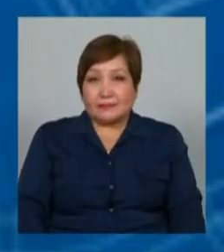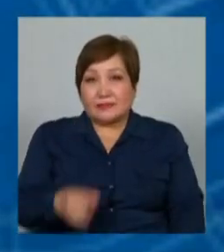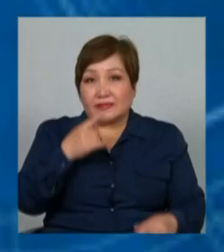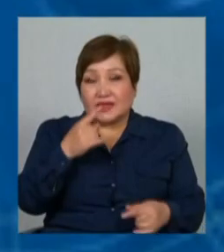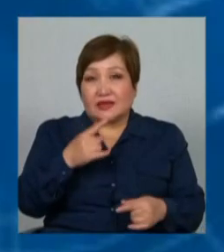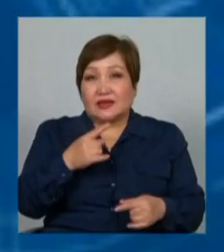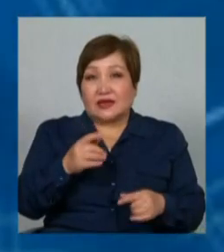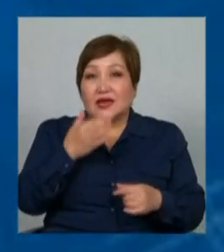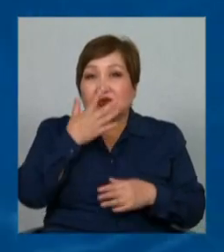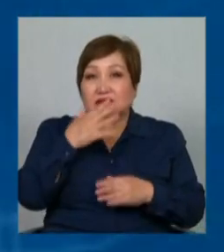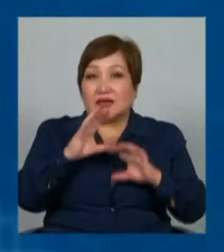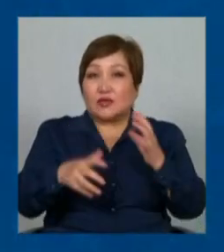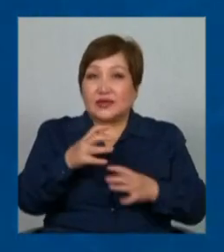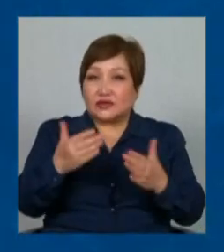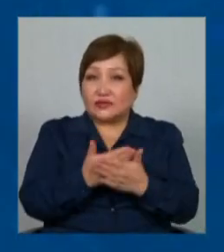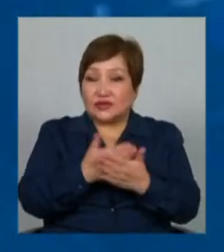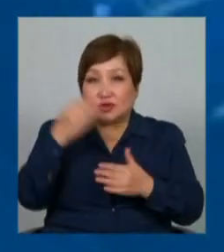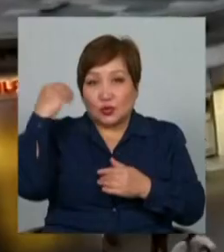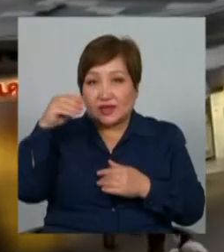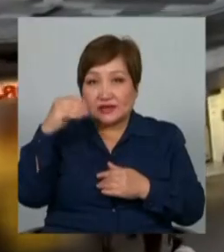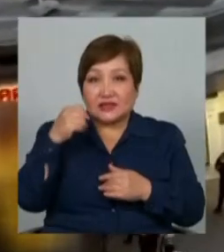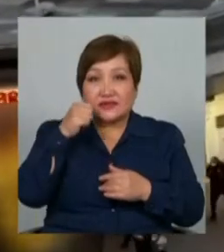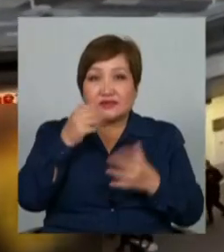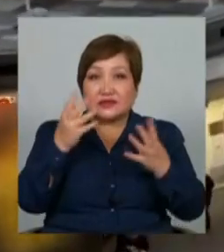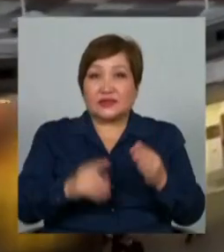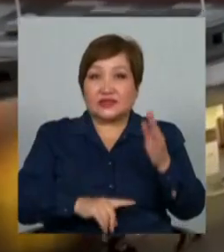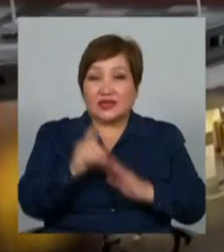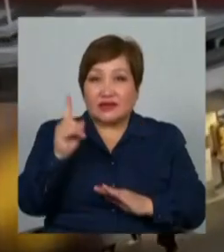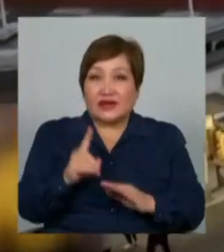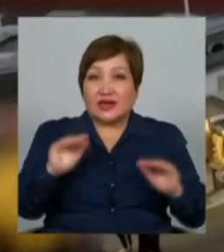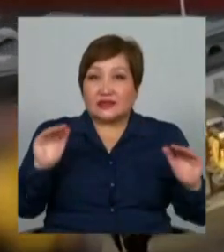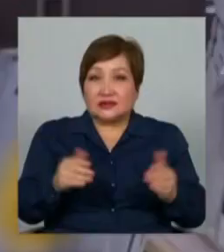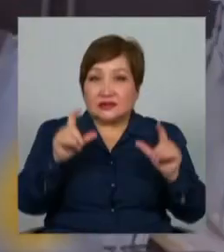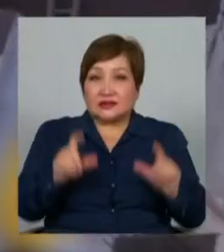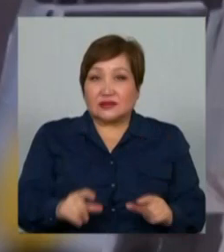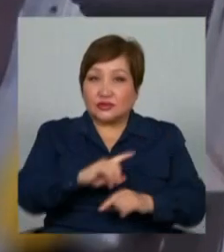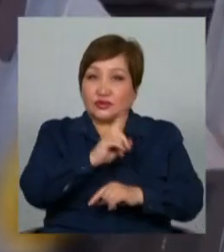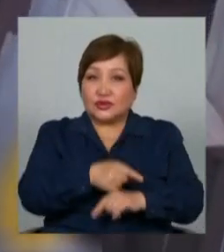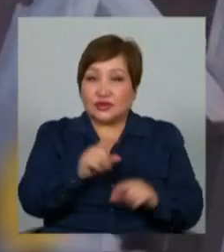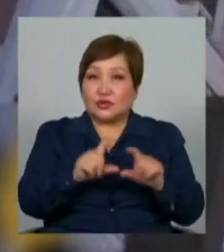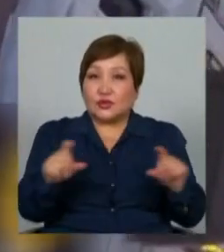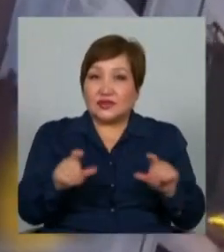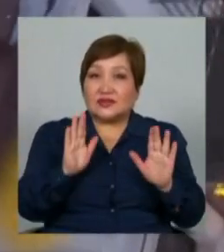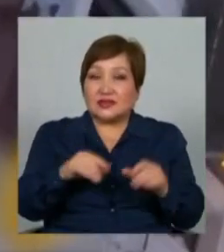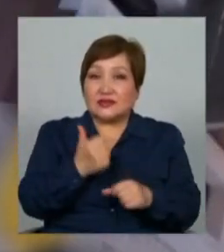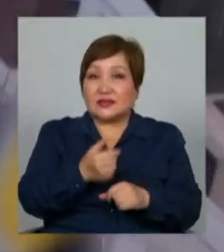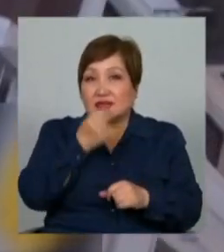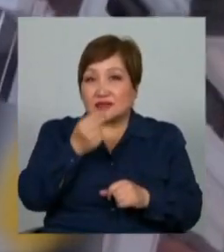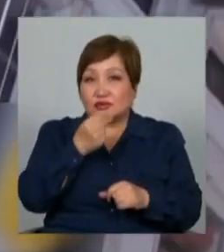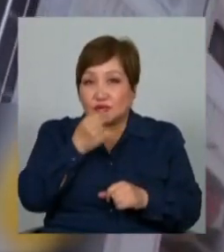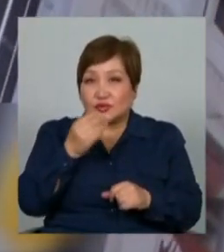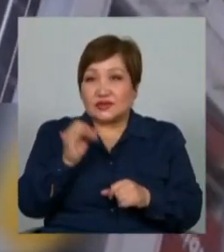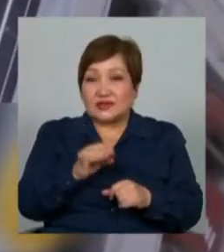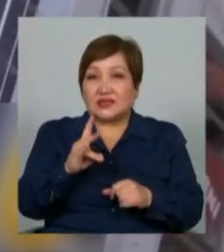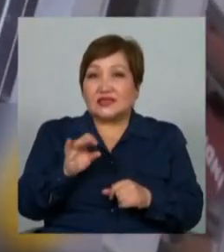Жақындағы жағдайға тоқталсақ, Түркияда ертеңнен бастап локдаун шарттары күшейтіледі. Дүкендерде тек негізгі азық түлік, гигиена